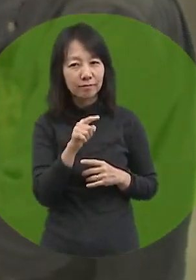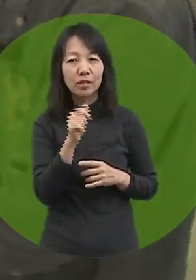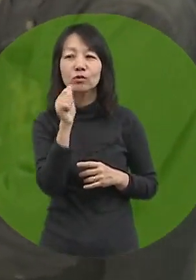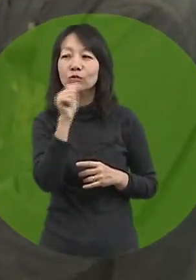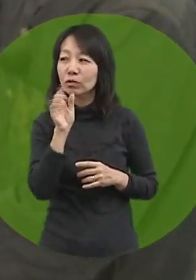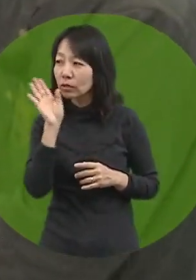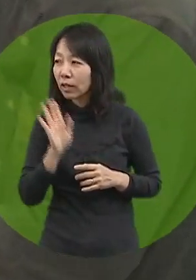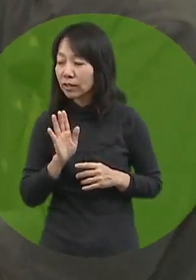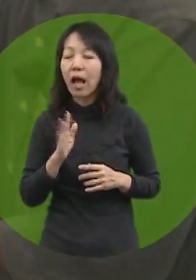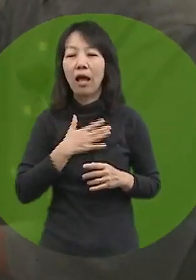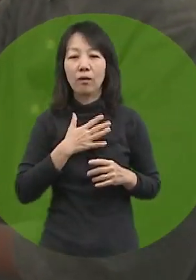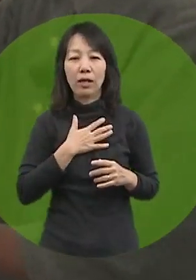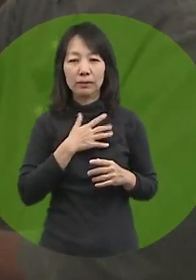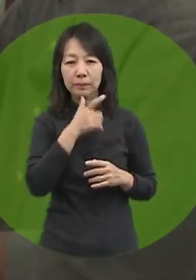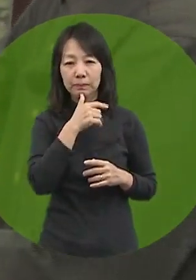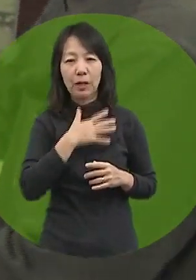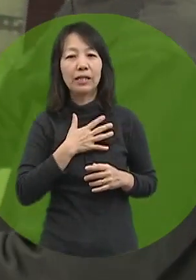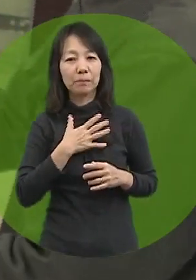なるほど、わかりました。